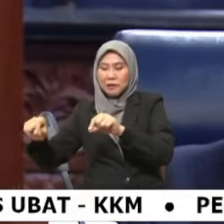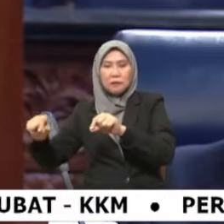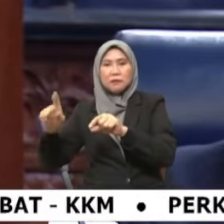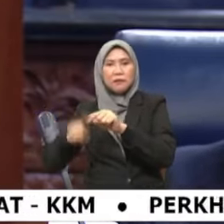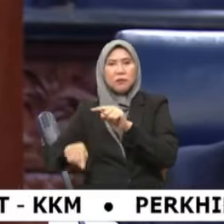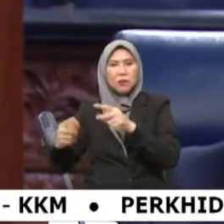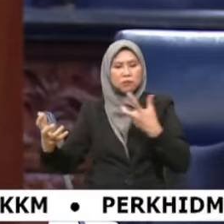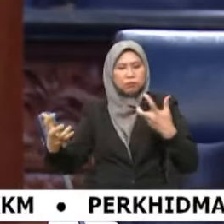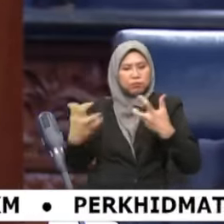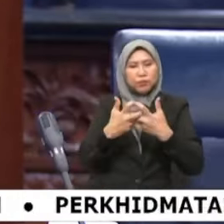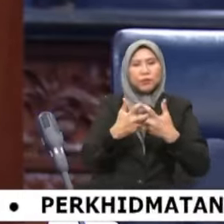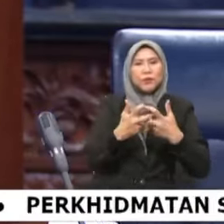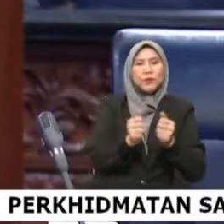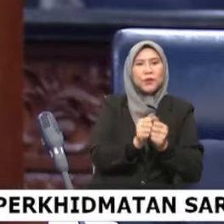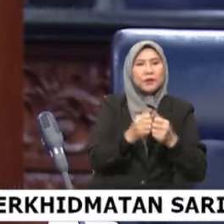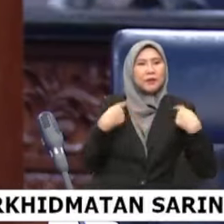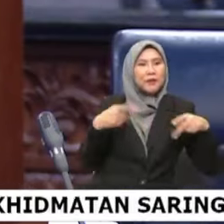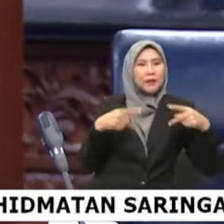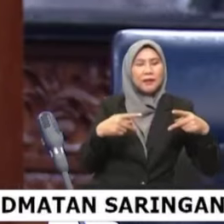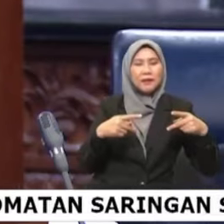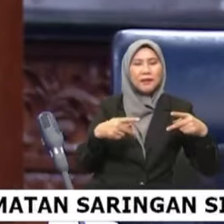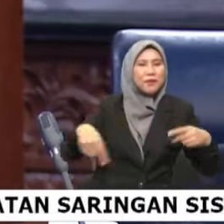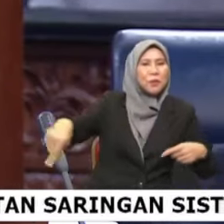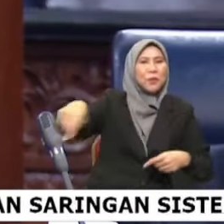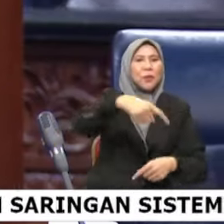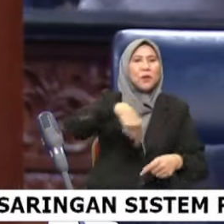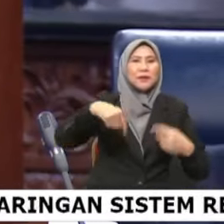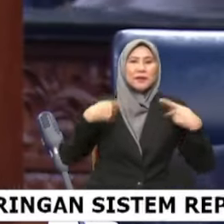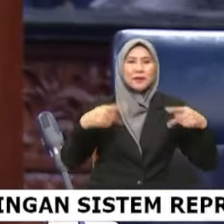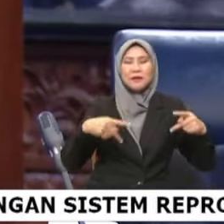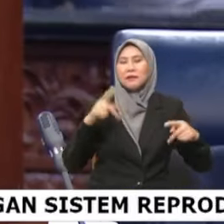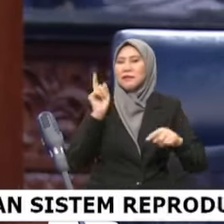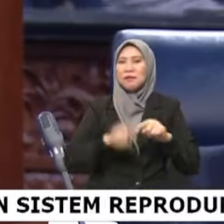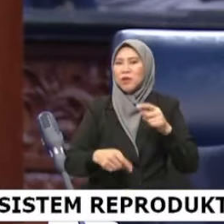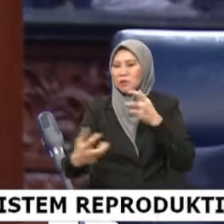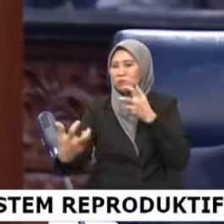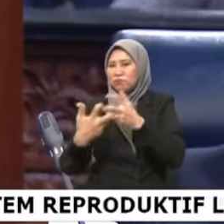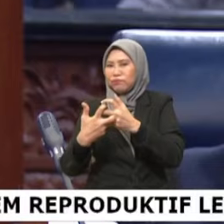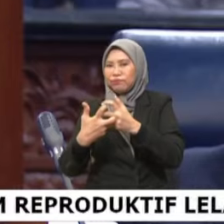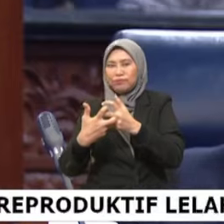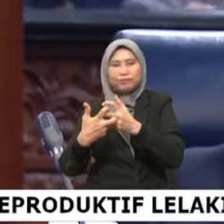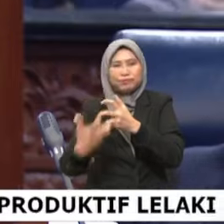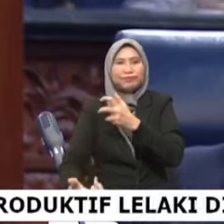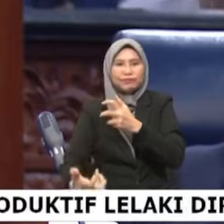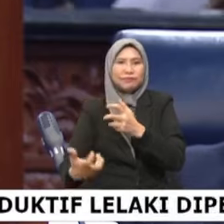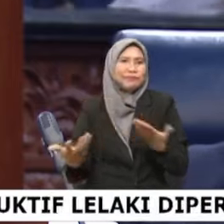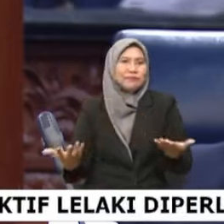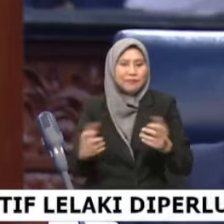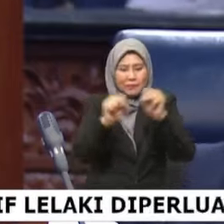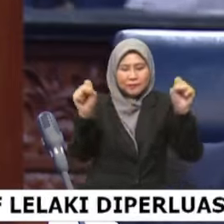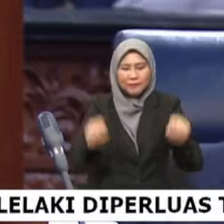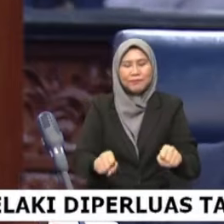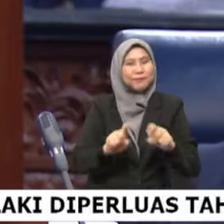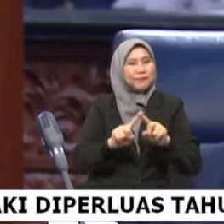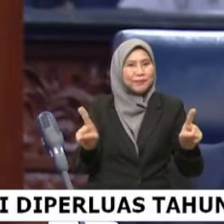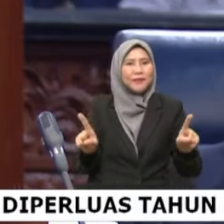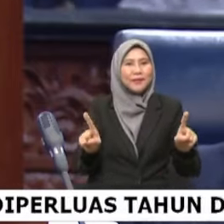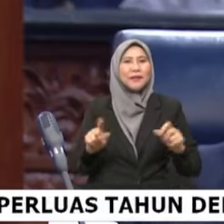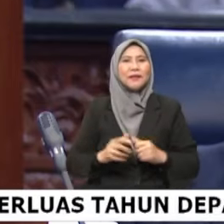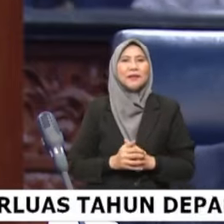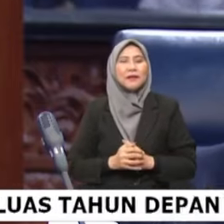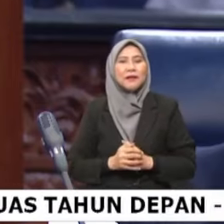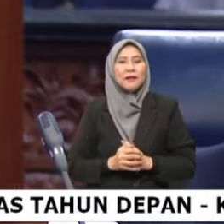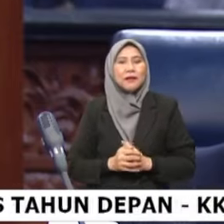satu kad itu diguna pakai kepada semua supermarket-supermarket sebab dia ada sistem yang berbeza. Maka kita sudah